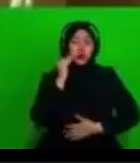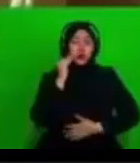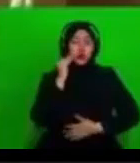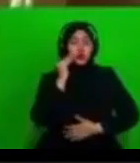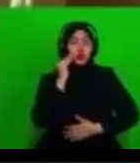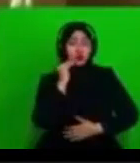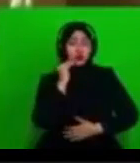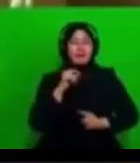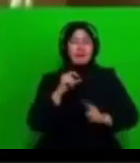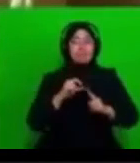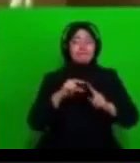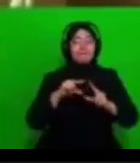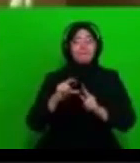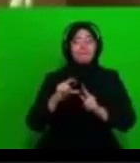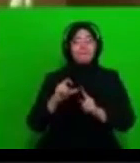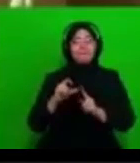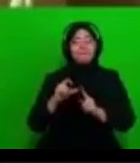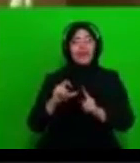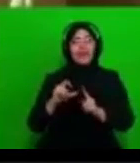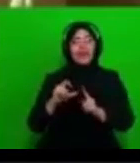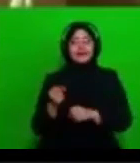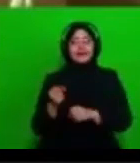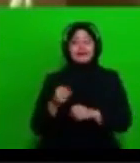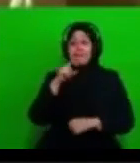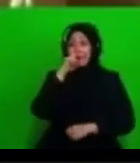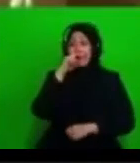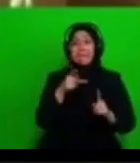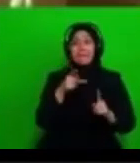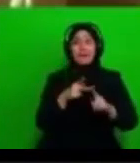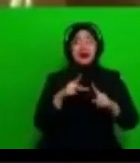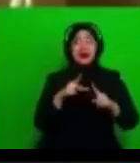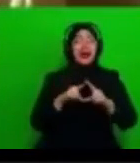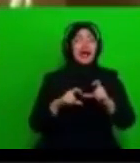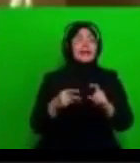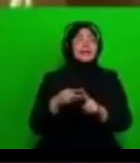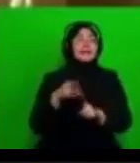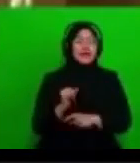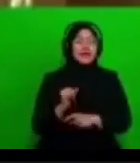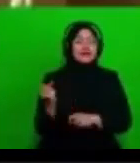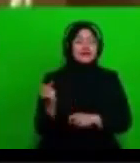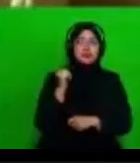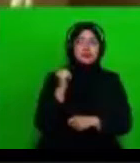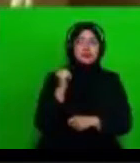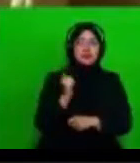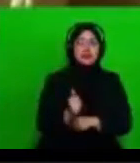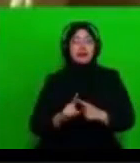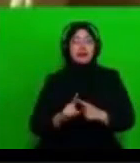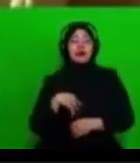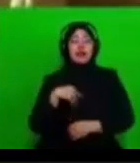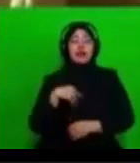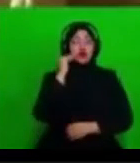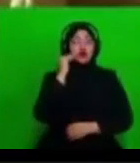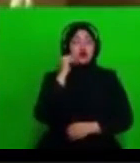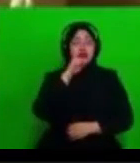dan usia PAUD nanti Pak Asbi akan lebih dalam lagi. Nah, mungkin kalau saya lebih ke usia menengah atas atau ke